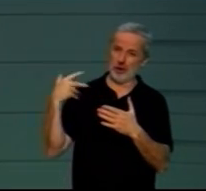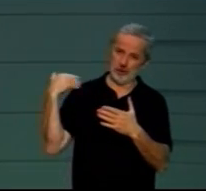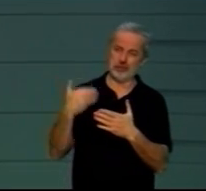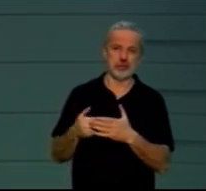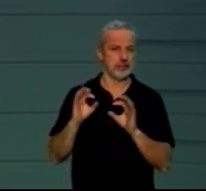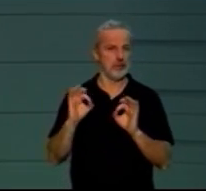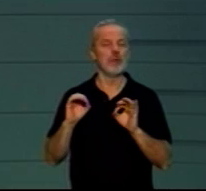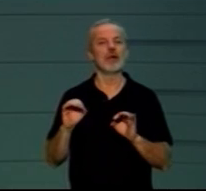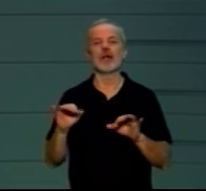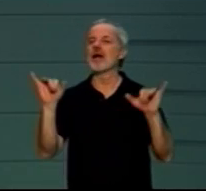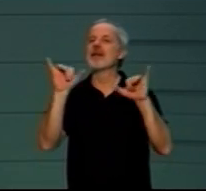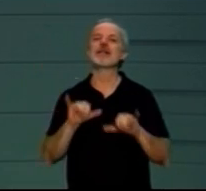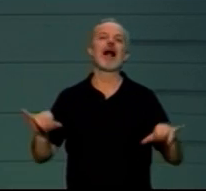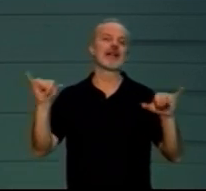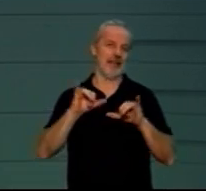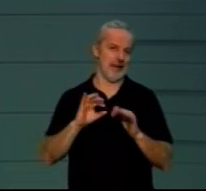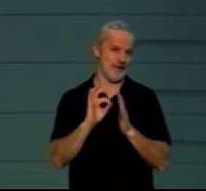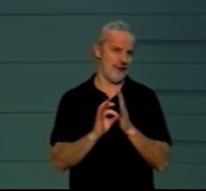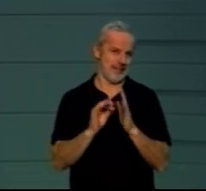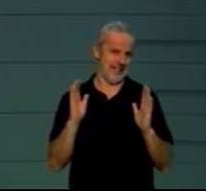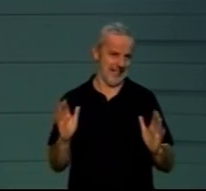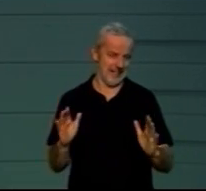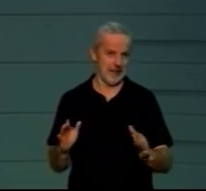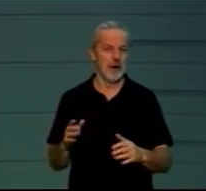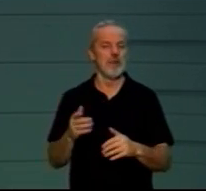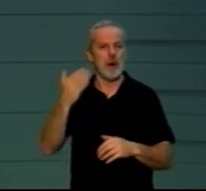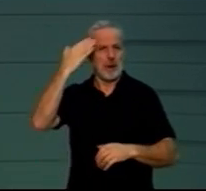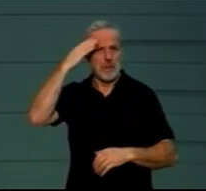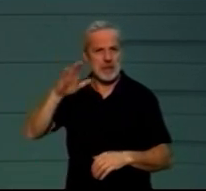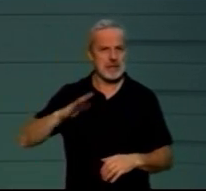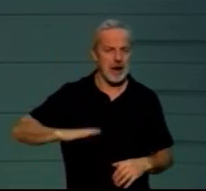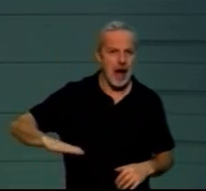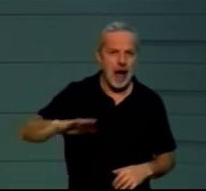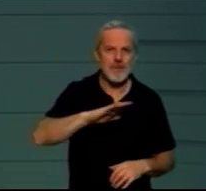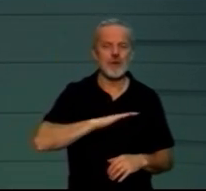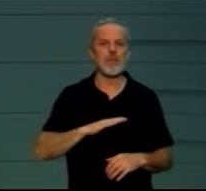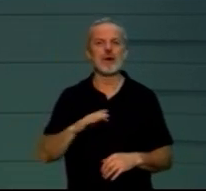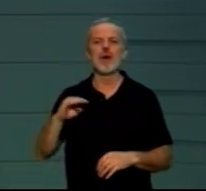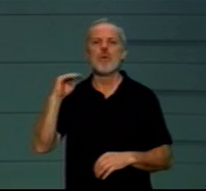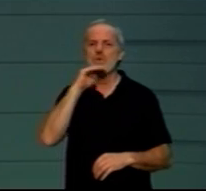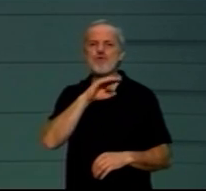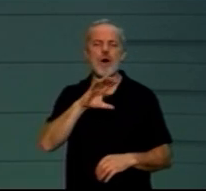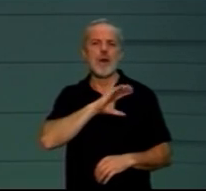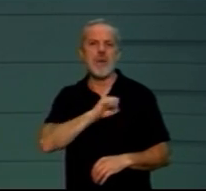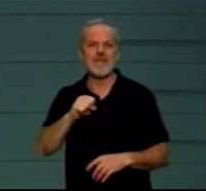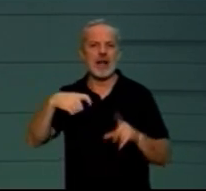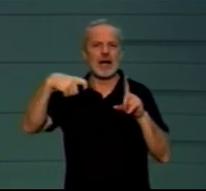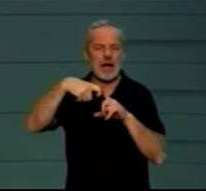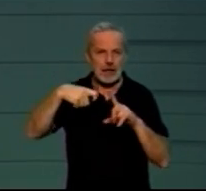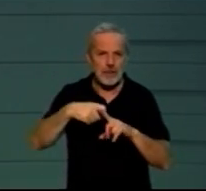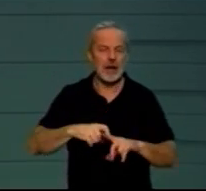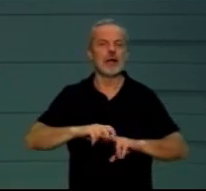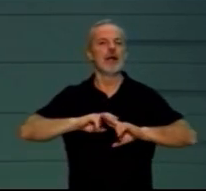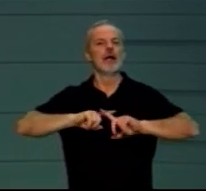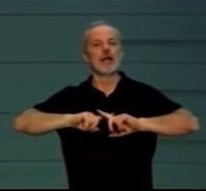protože opravdu, ať si vezmeme mistra Evropy v olympijské disciplíně Pavla Kelemena, nebo